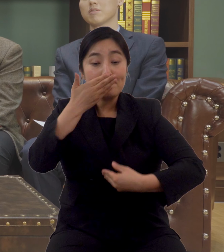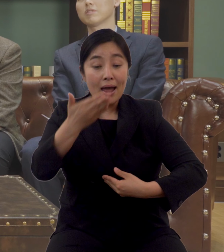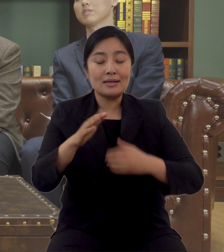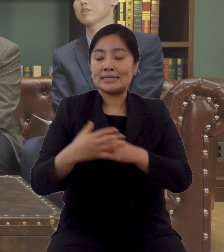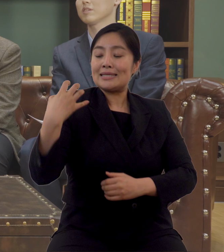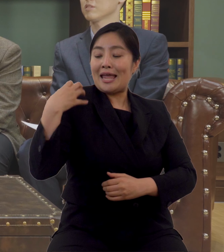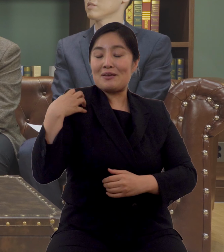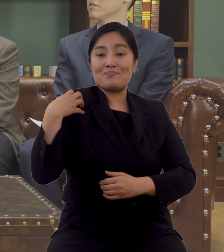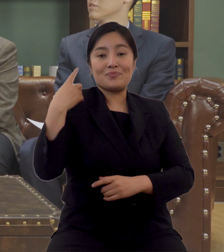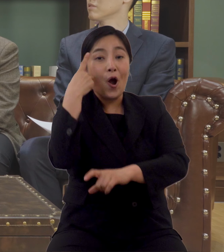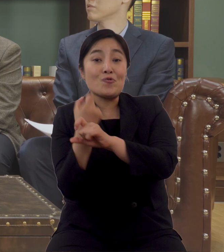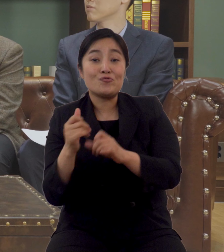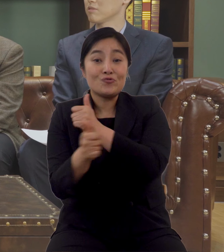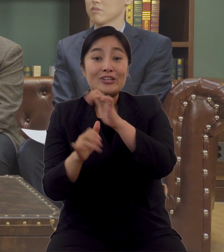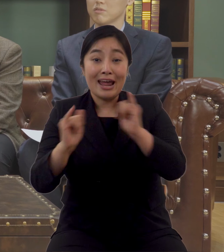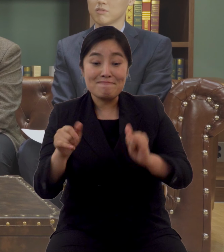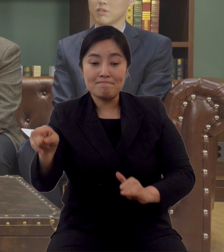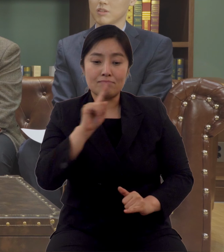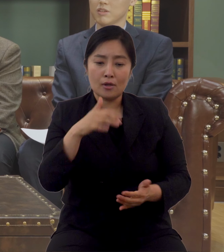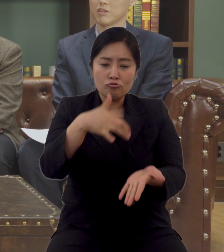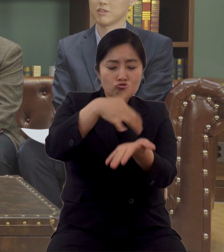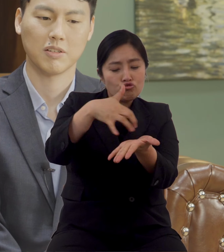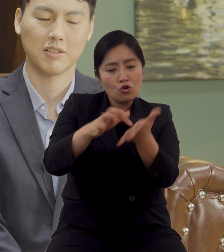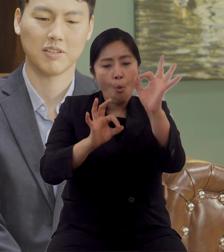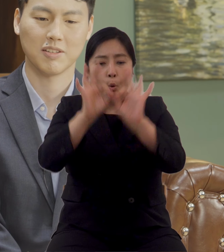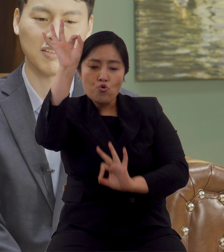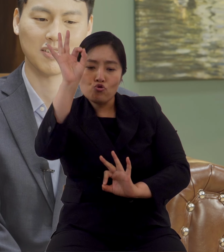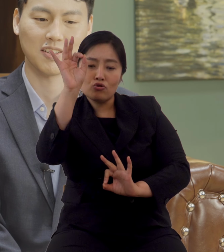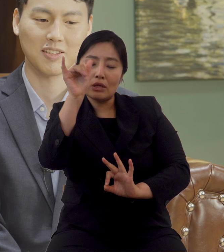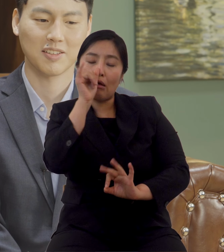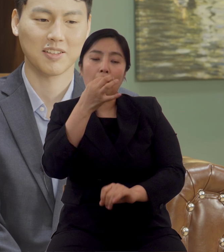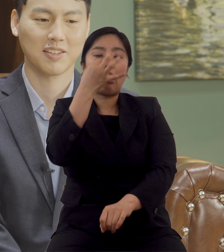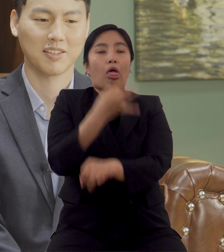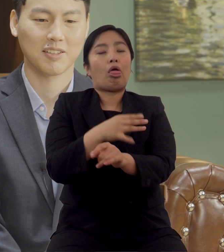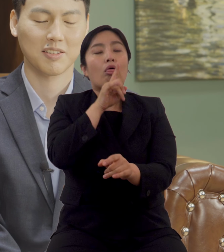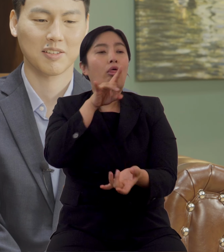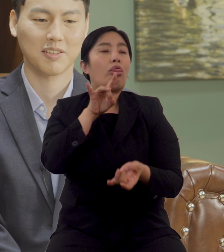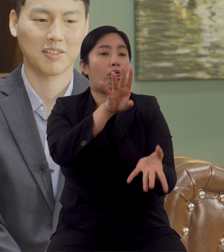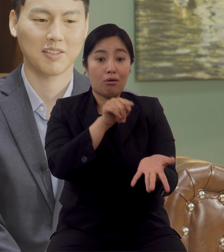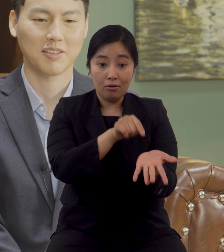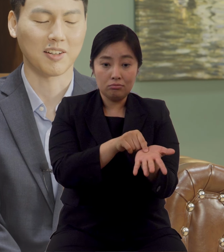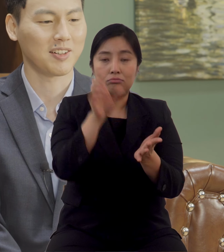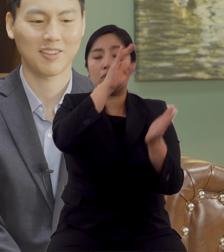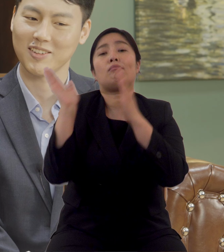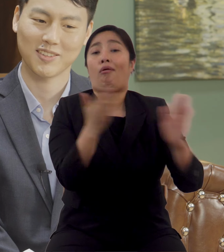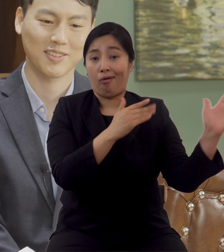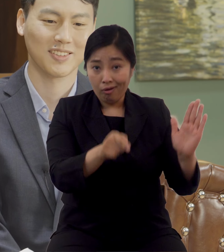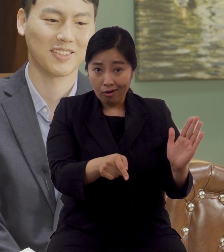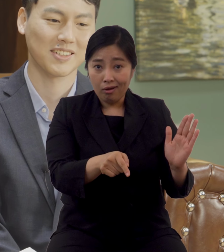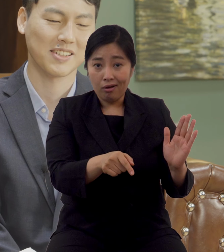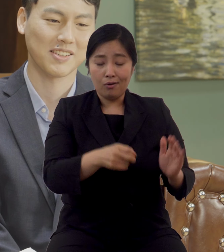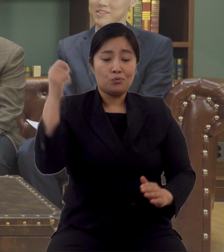당시 답변을 했던 책임연구위원이 수치에 오류가 있었다라는 아주 간편한 답변으로